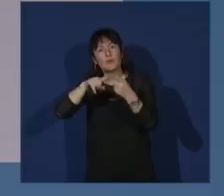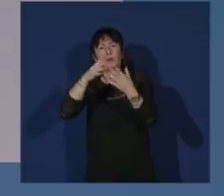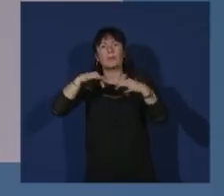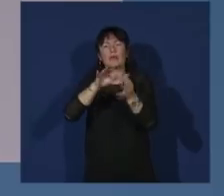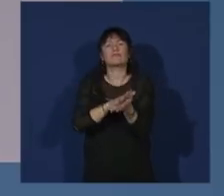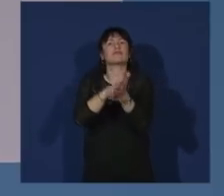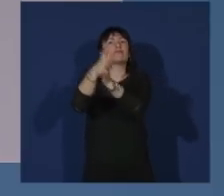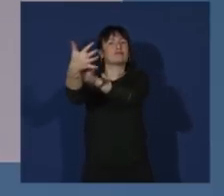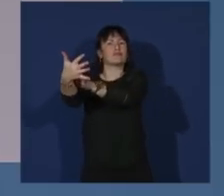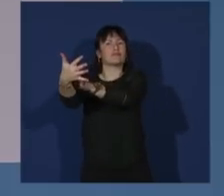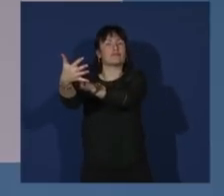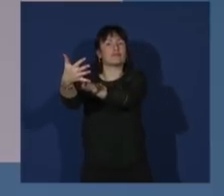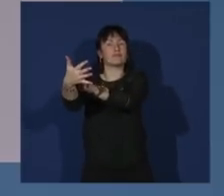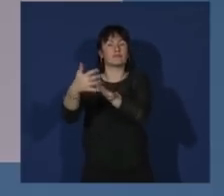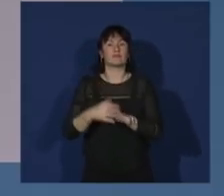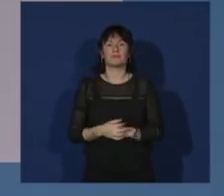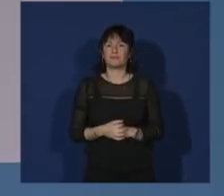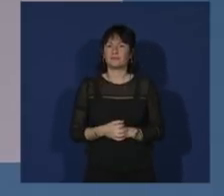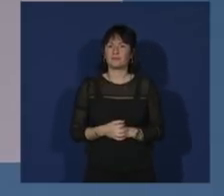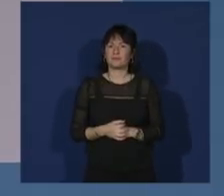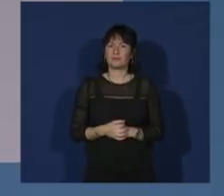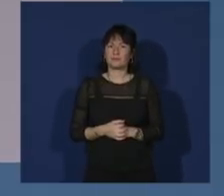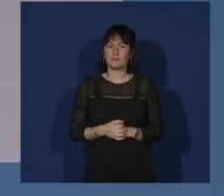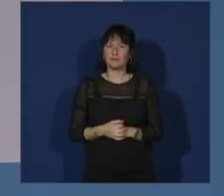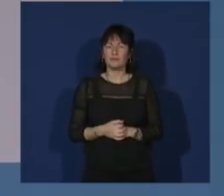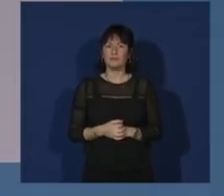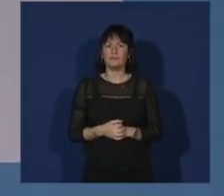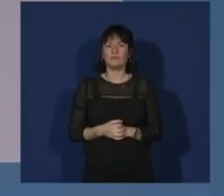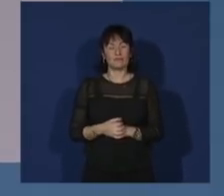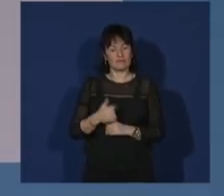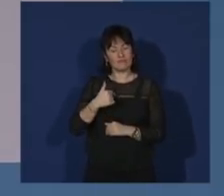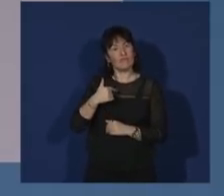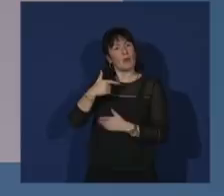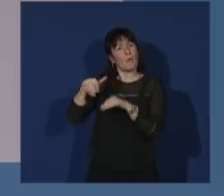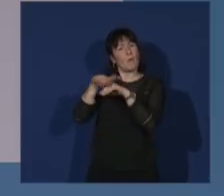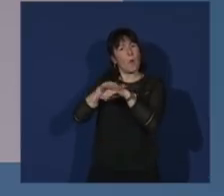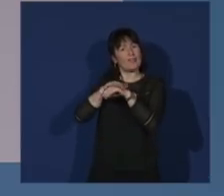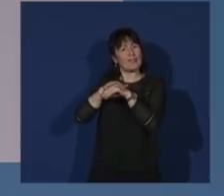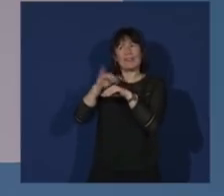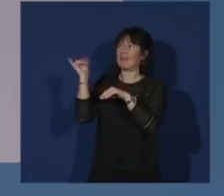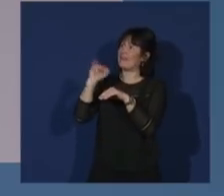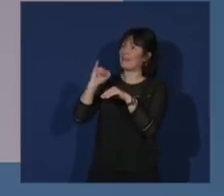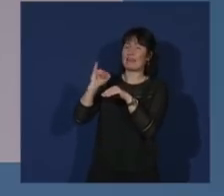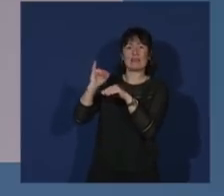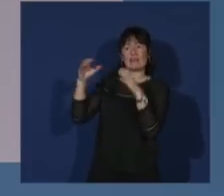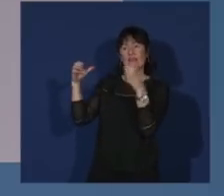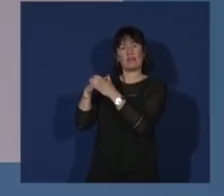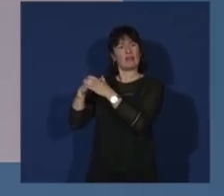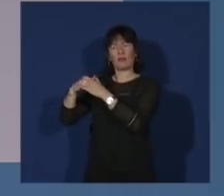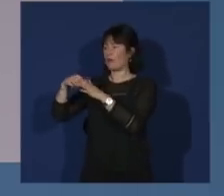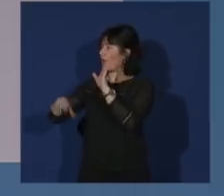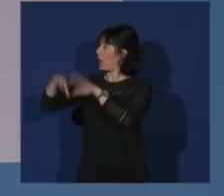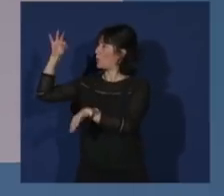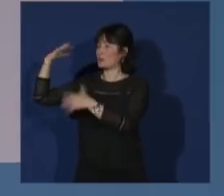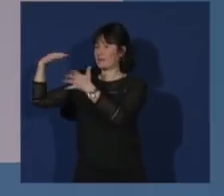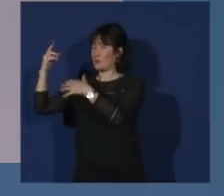différence, c'est que nous ne croyons pas que la politique, ça soit l'affaire des élus, mais nous croyons profondément que la